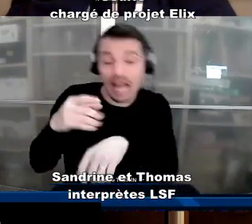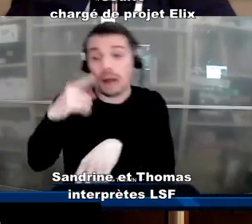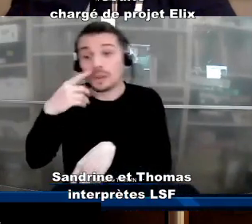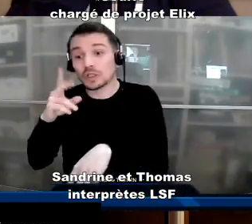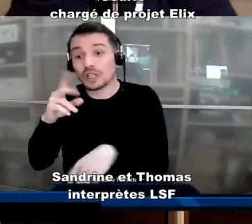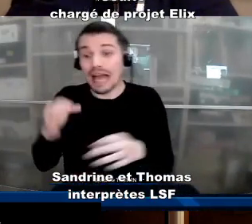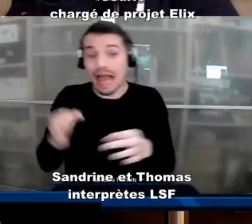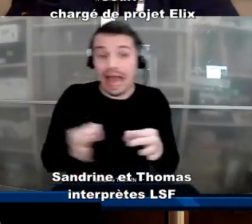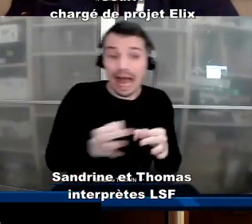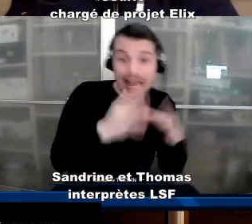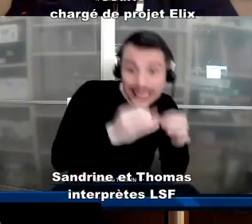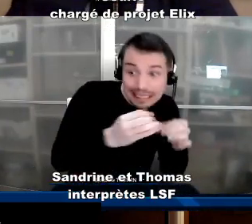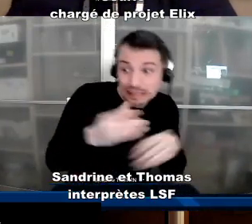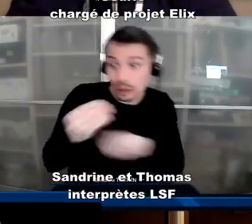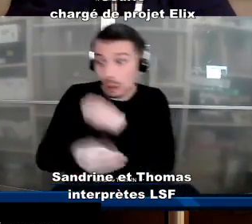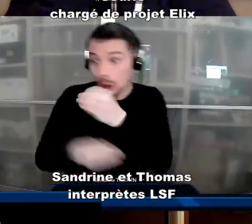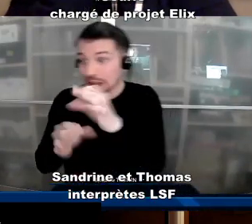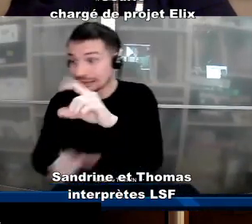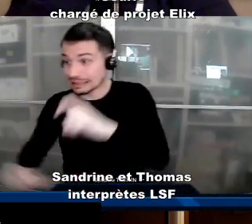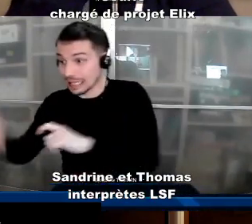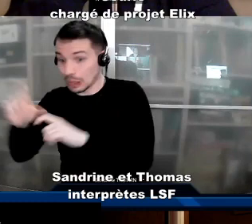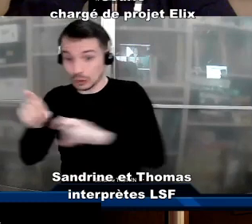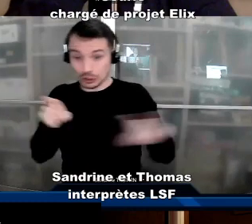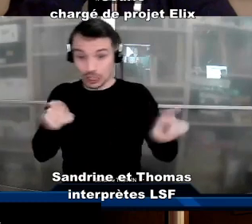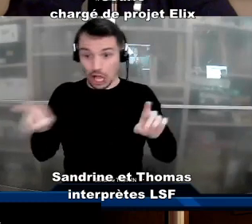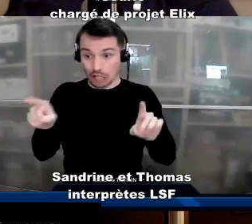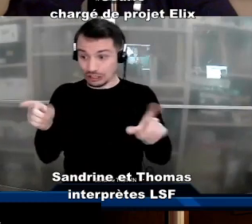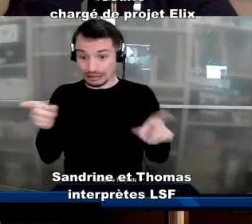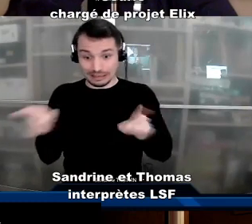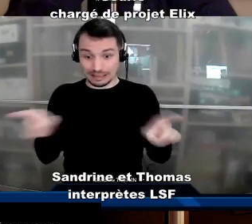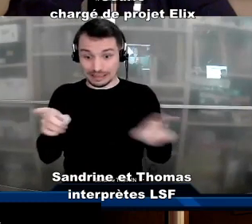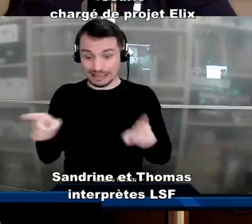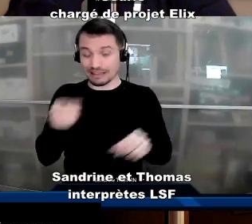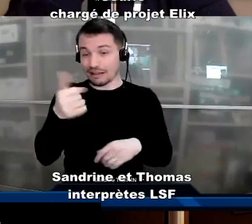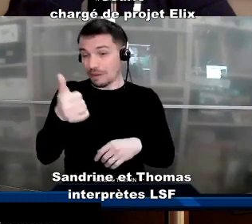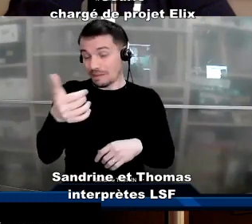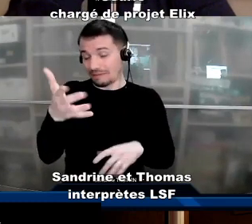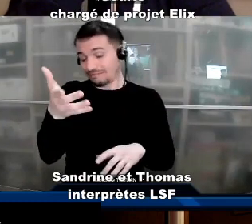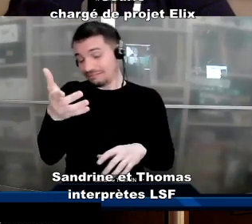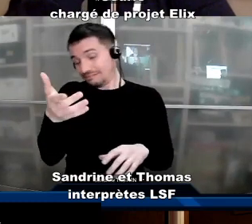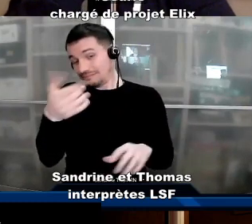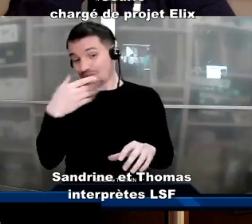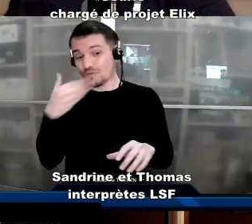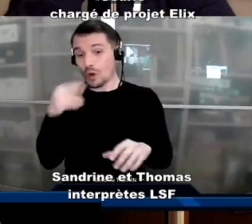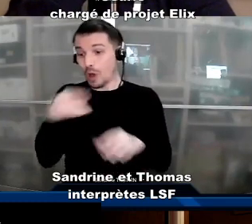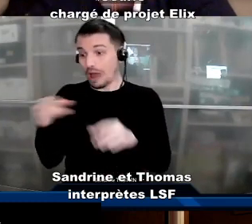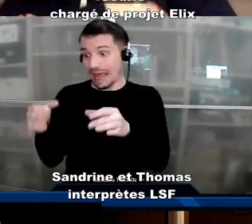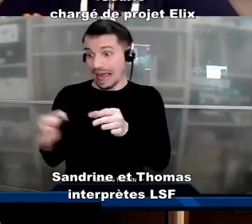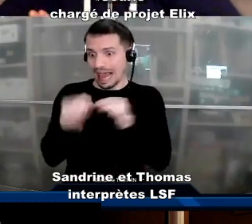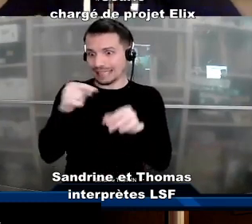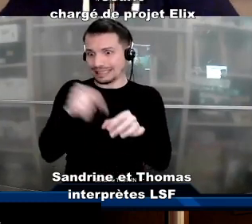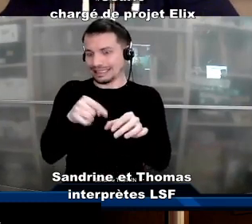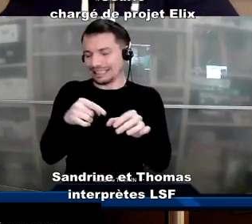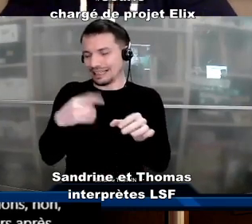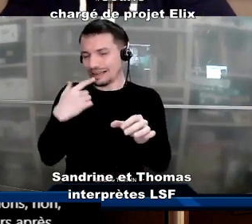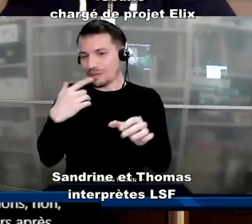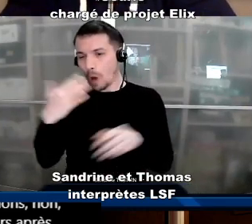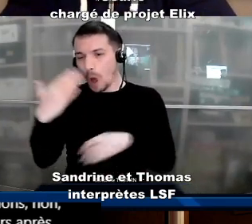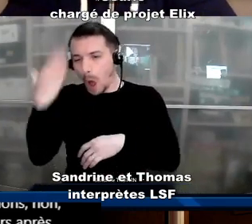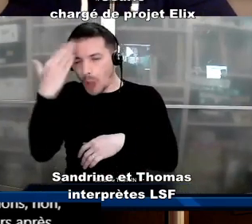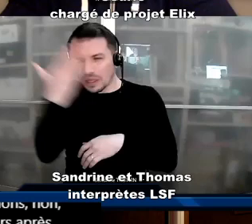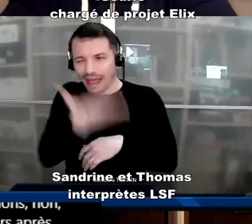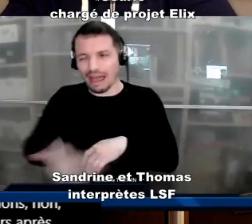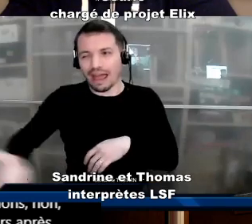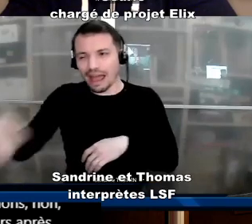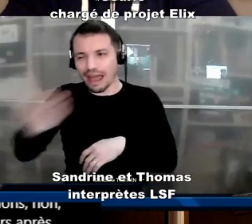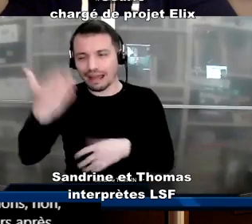Et toi-même, tu m'as dit que c'était mieux de mettre Elix, parce qu'il y avait plus de personnes qui connaissaient le produit Elix, enfin le support Elix, que Signe